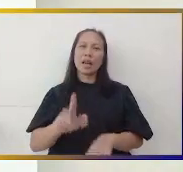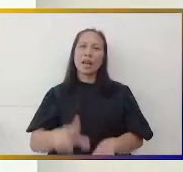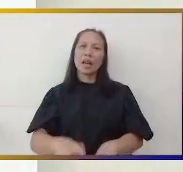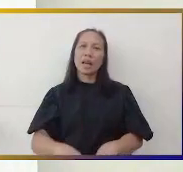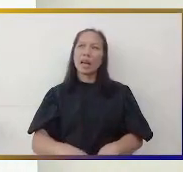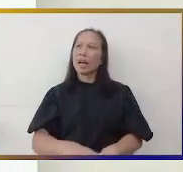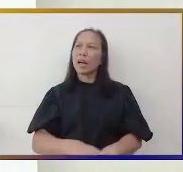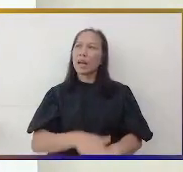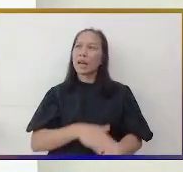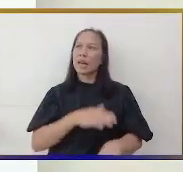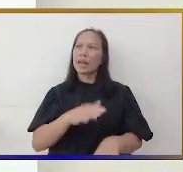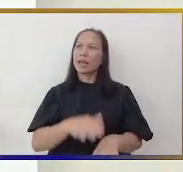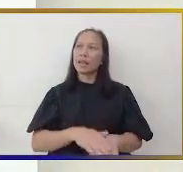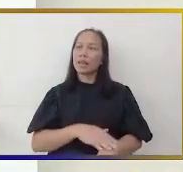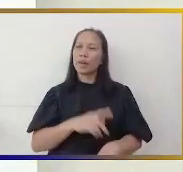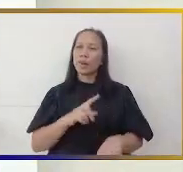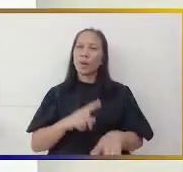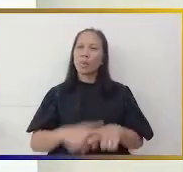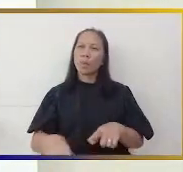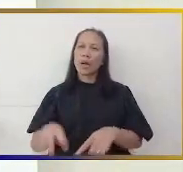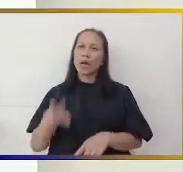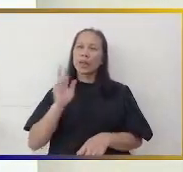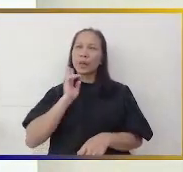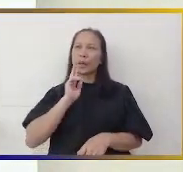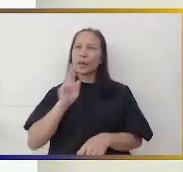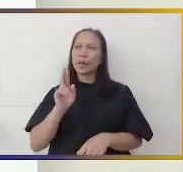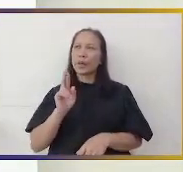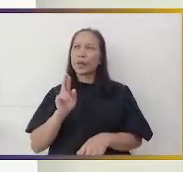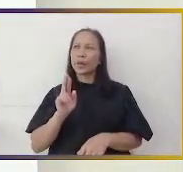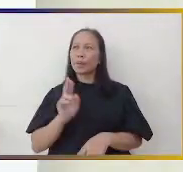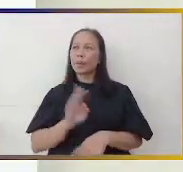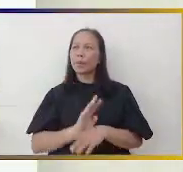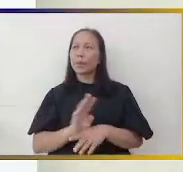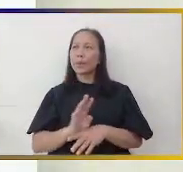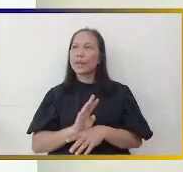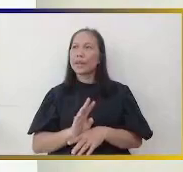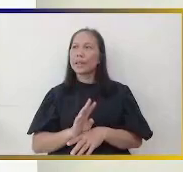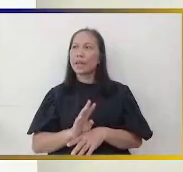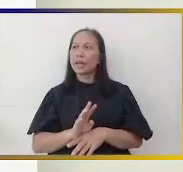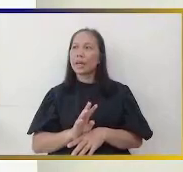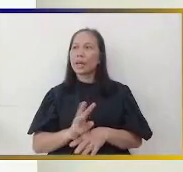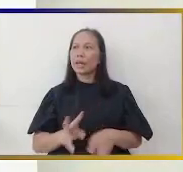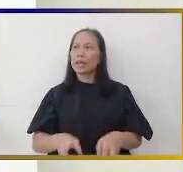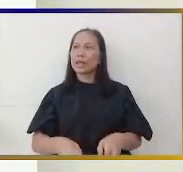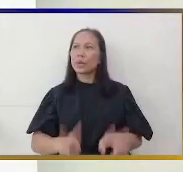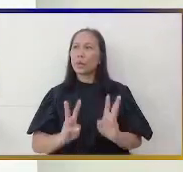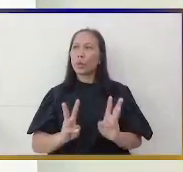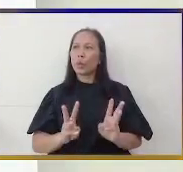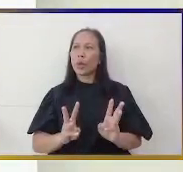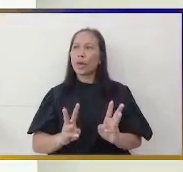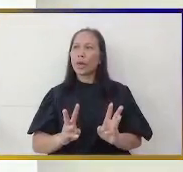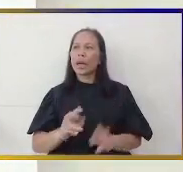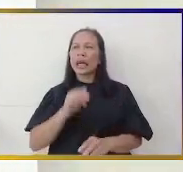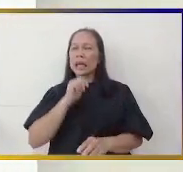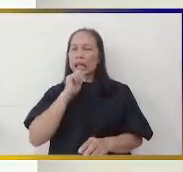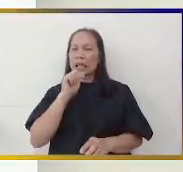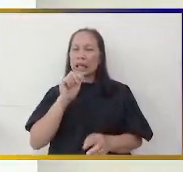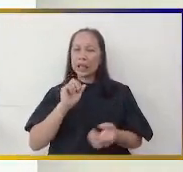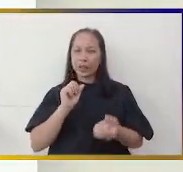binago and By the way Gusto ko pong i-share sa lahat na yung motive ko sa pagbibigay